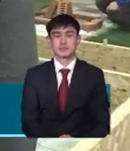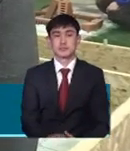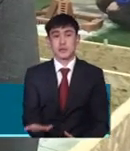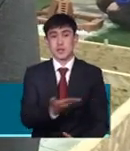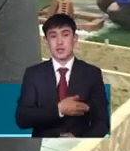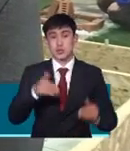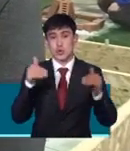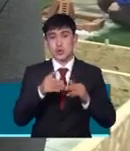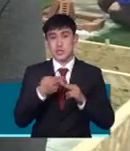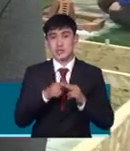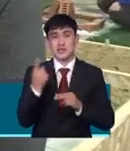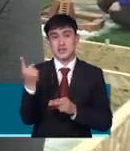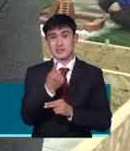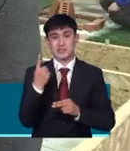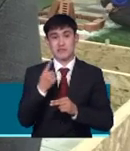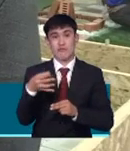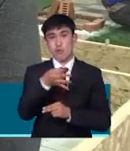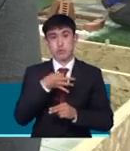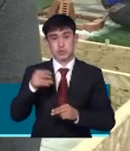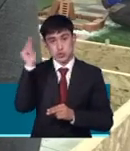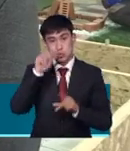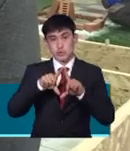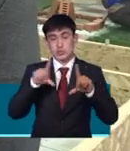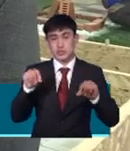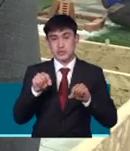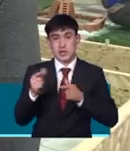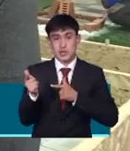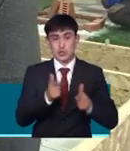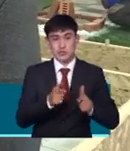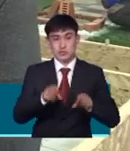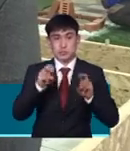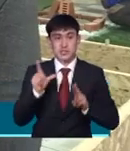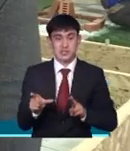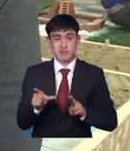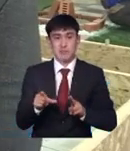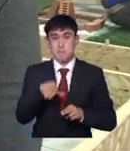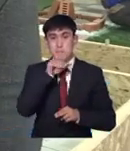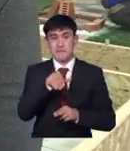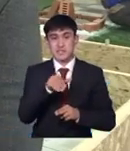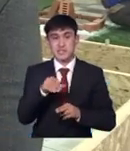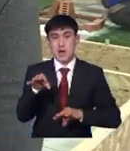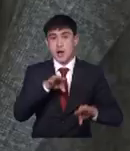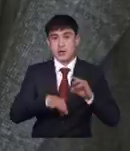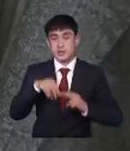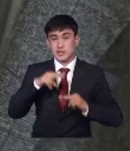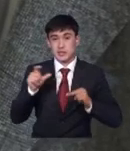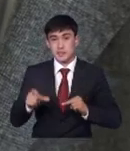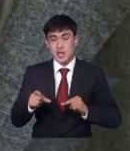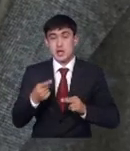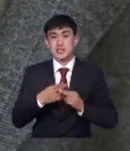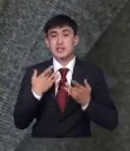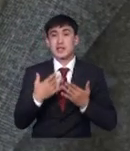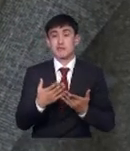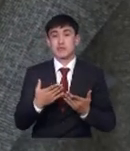студентов является единственным в области учебным учреждением готовящий специалистов по профессии архитектор К тому же это